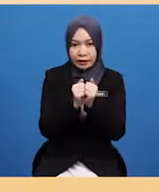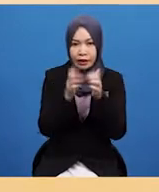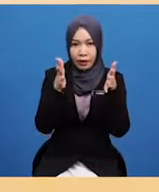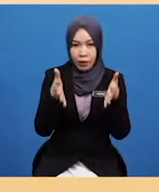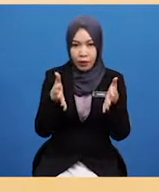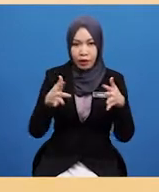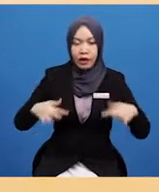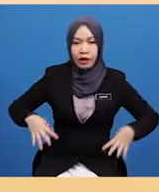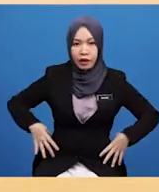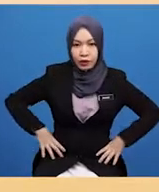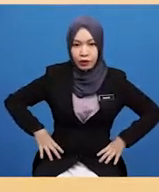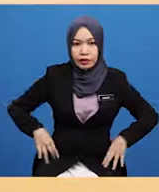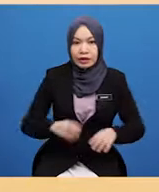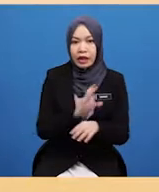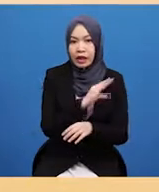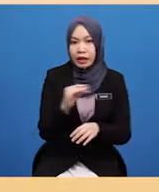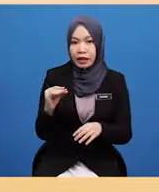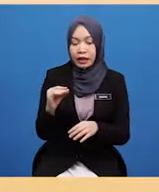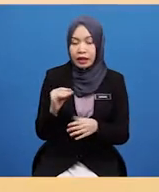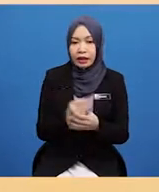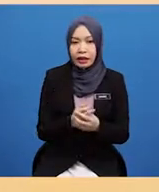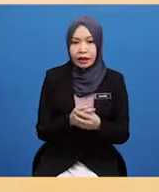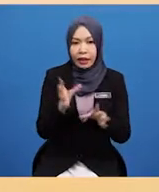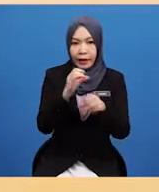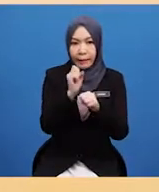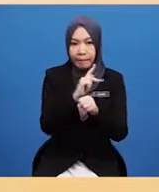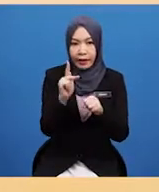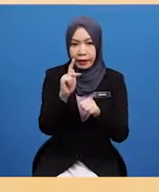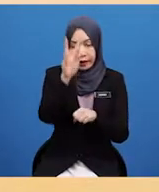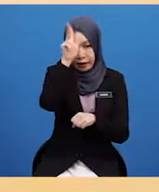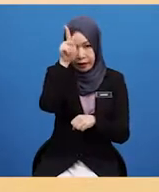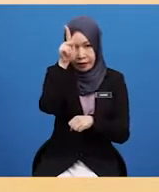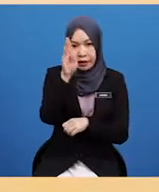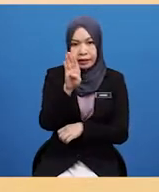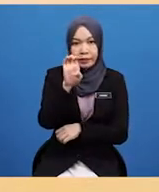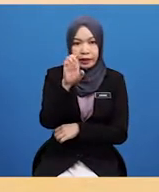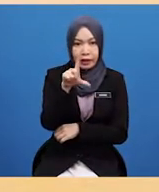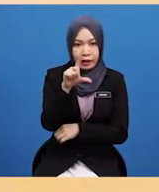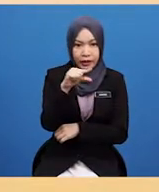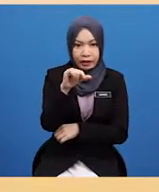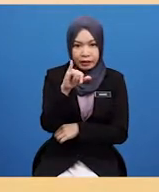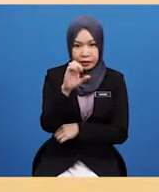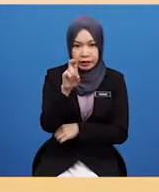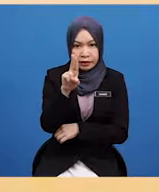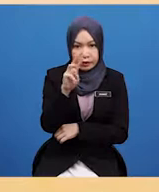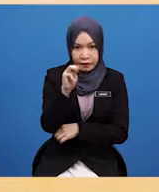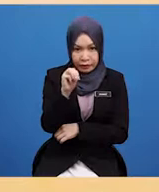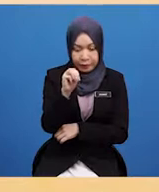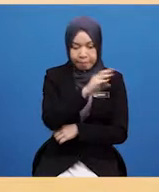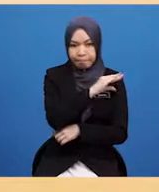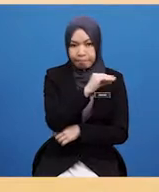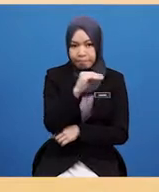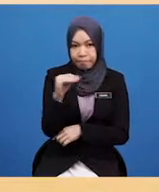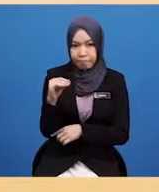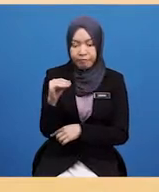turut mencerobohi Belgium untuk menyerang Perancis. Dan pada 4 Ogos